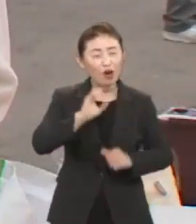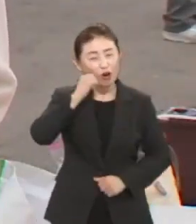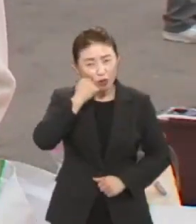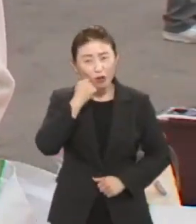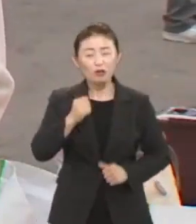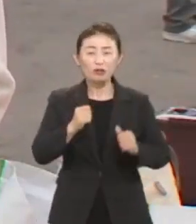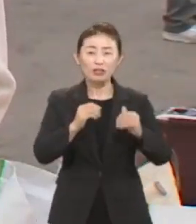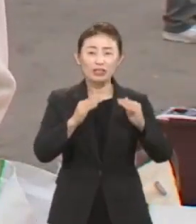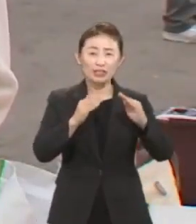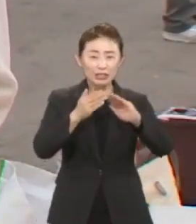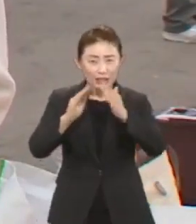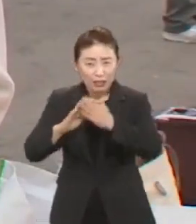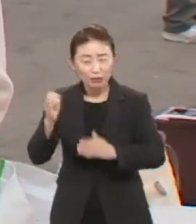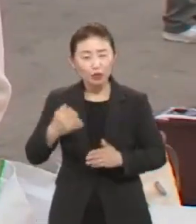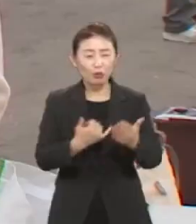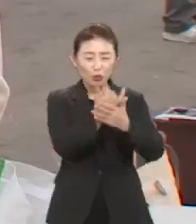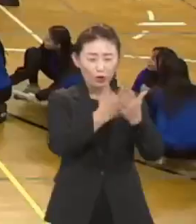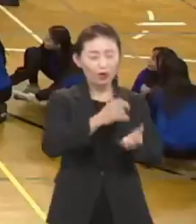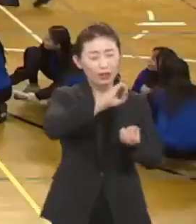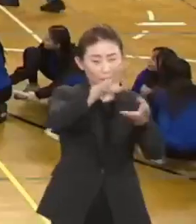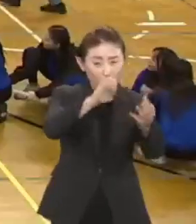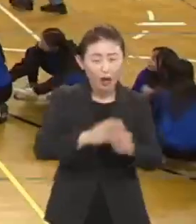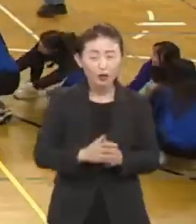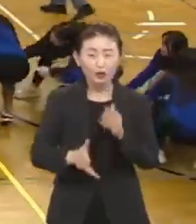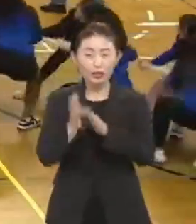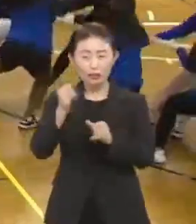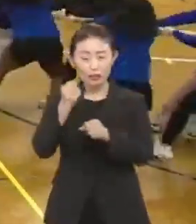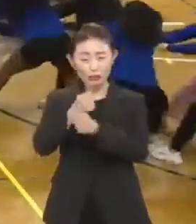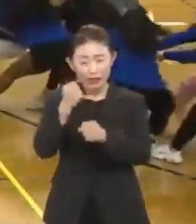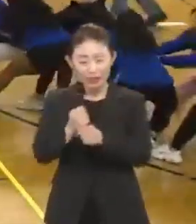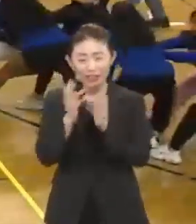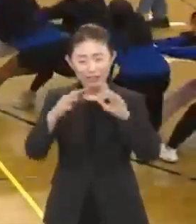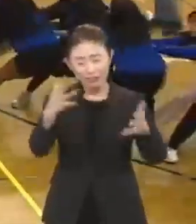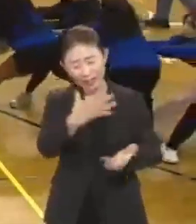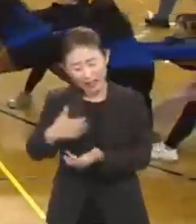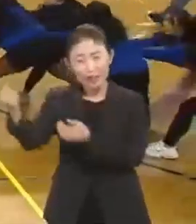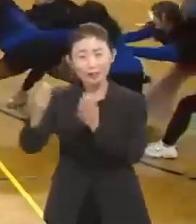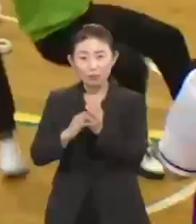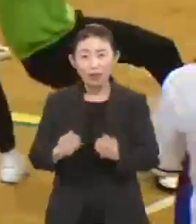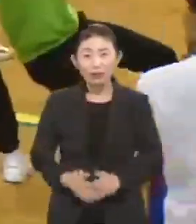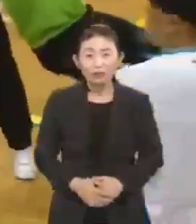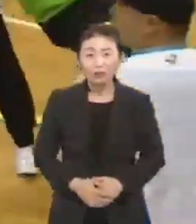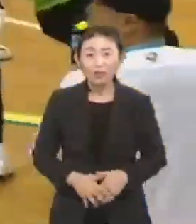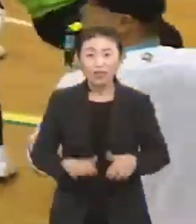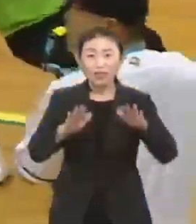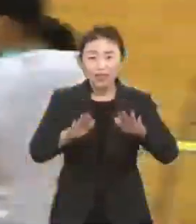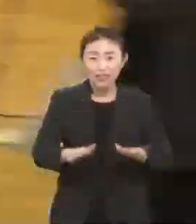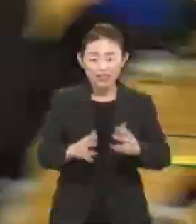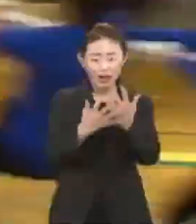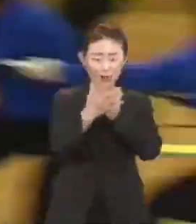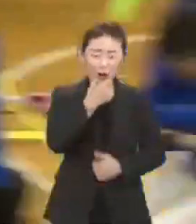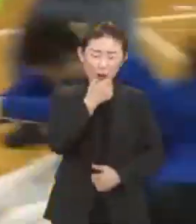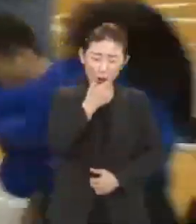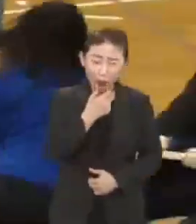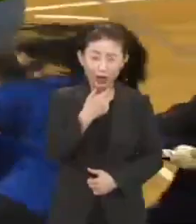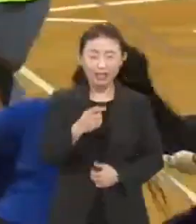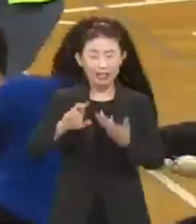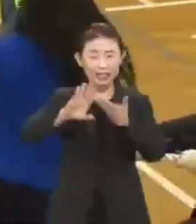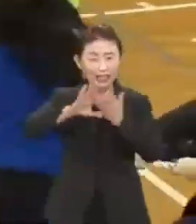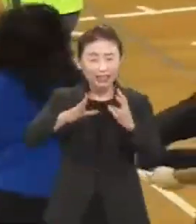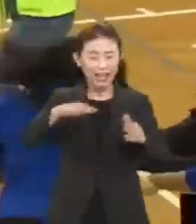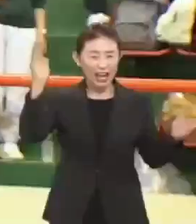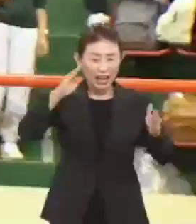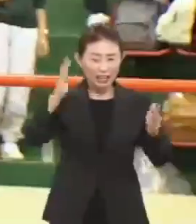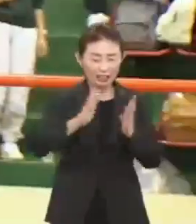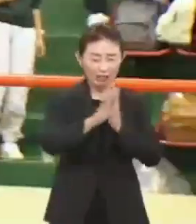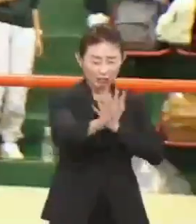담근 김치는 직접 가져가게 됩니다. 강당에 호각 소리가 울리자 동서남북으로 나눠선 외국인 유학생들이